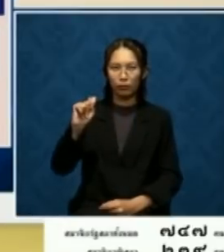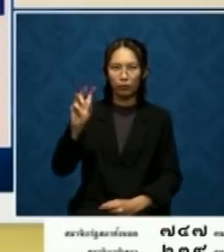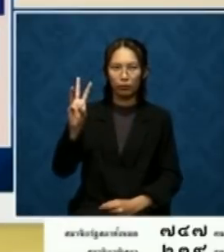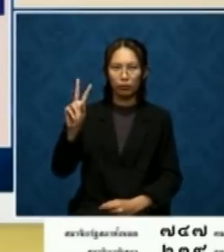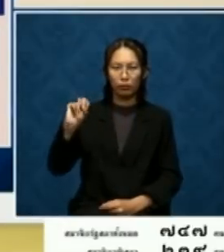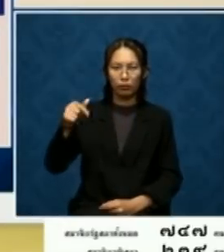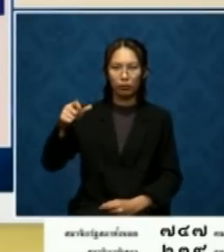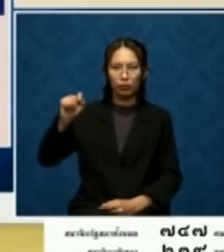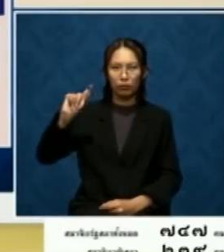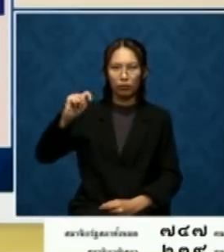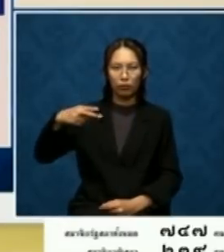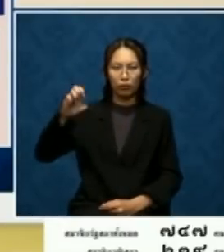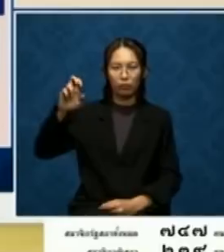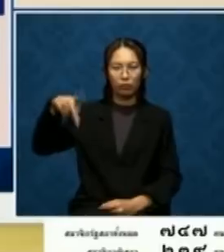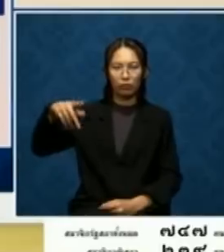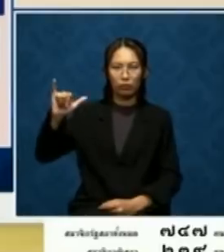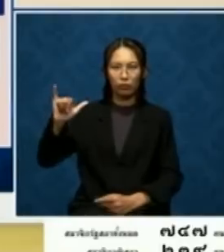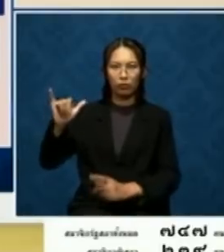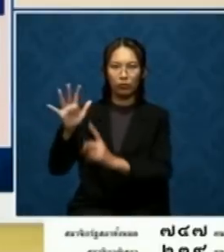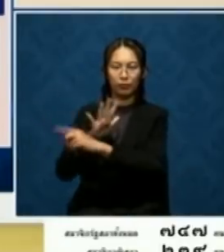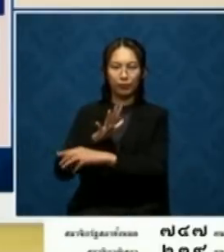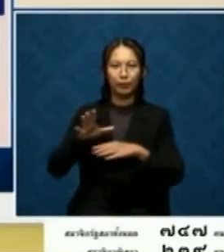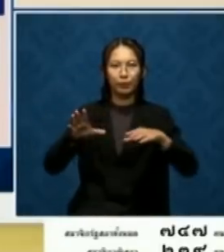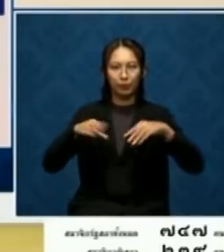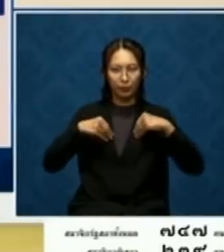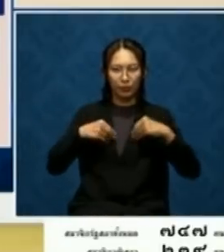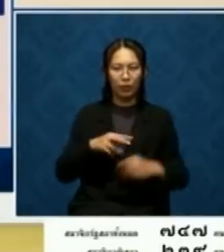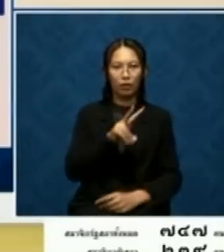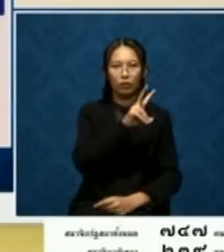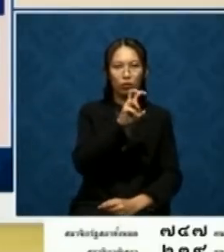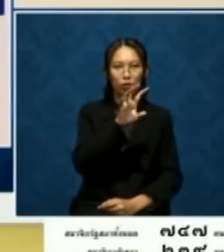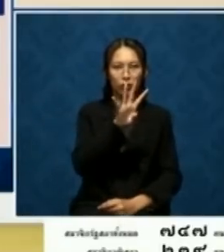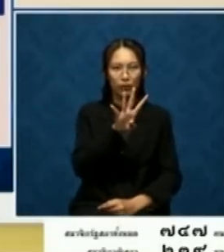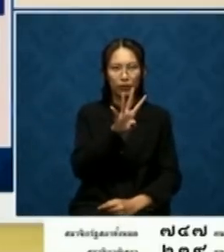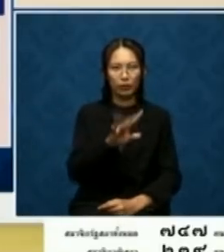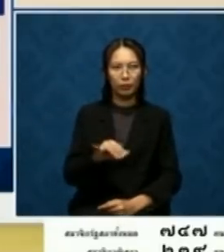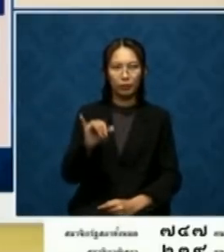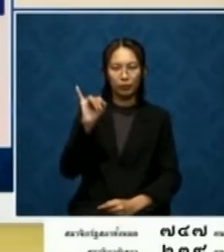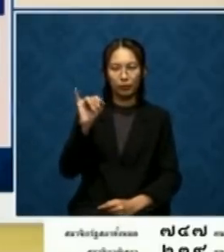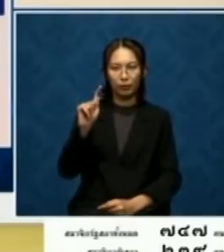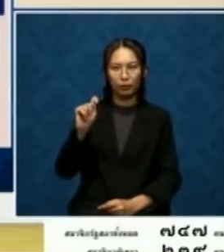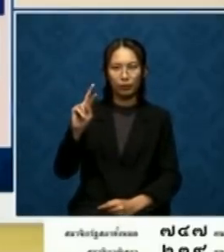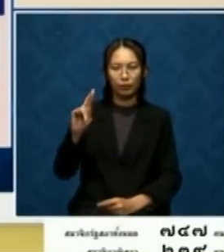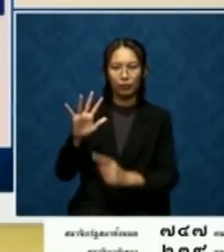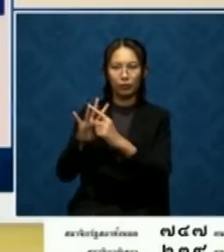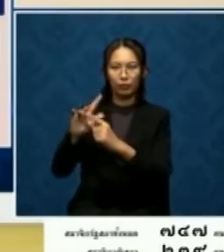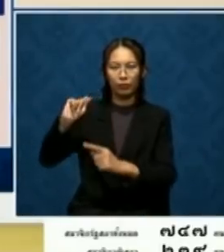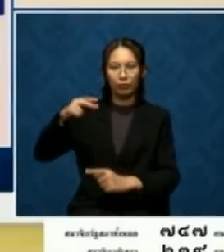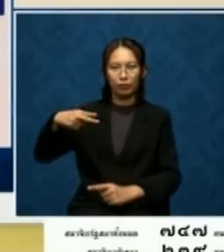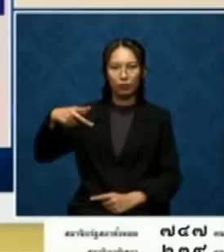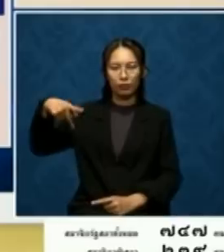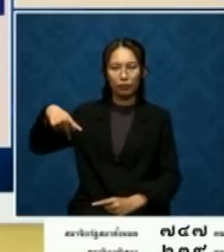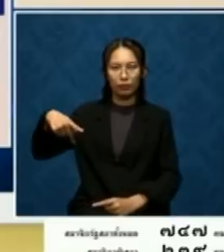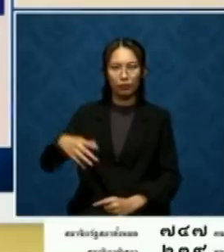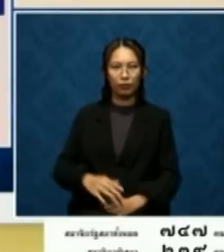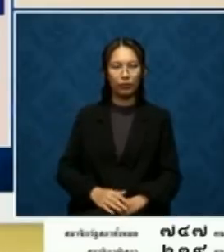ทยนะฮะก็คือหมายถึงว่าเป็นรัฐบาลชุดเดิมแต่เพิ่มเติมคือเพื่อไทย ค ิดว่าการทำงานจะเป็นไปได้ไหมฮะอาจารย์คิดว่าจะมีปัญหามีอุปสรรคอะไรไหม การทำงาน